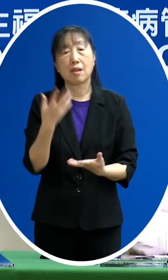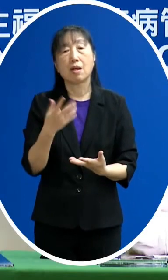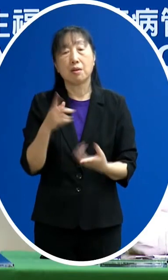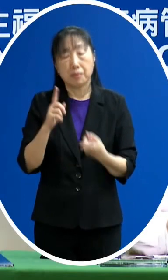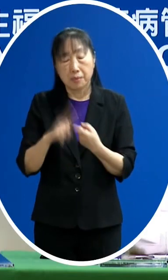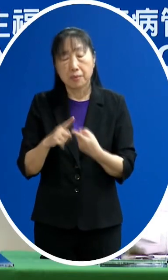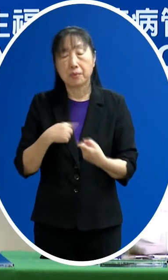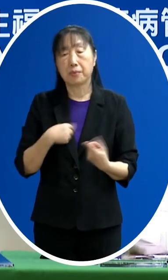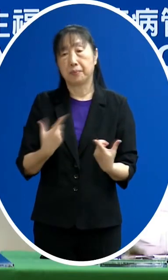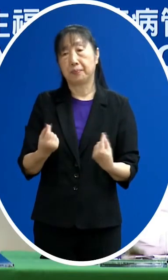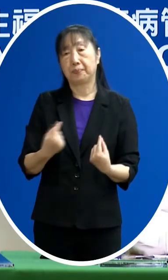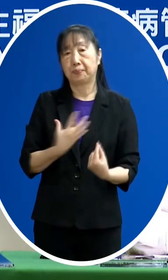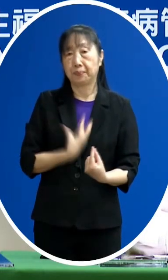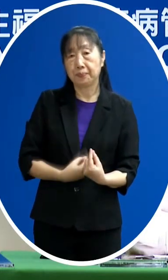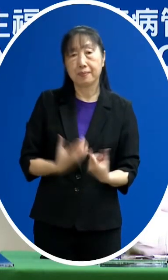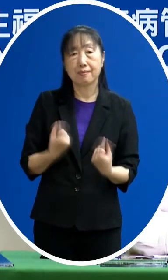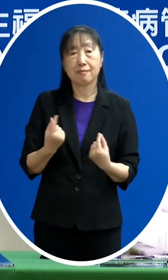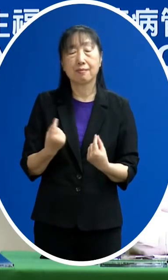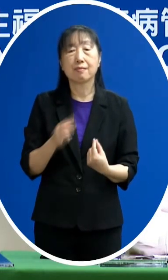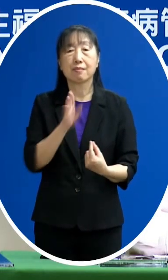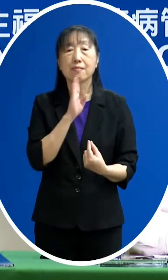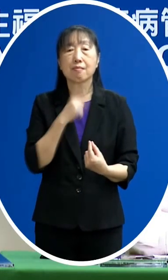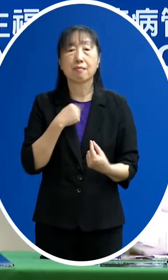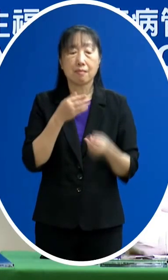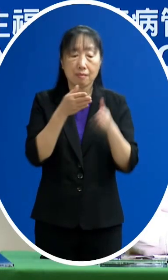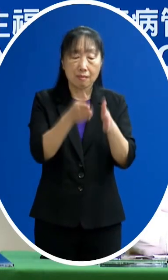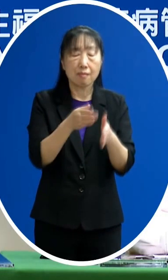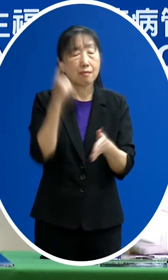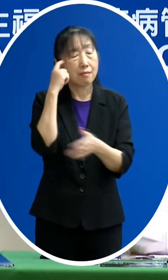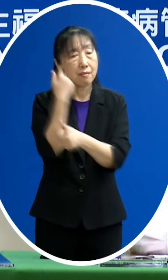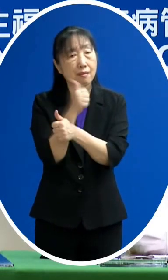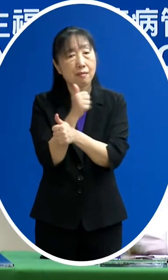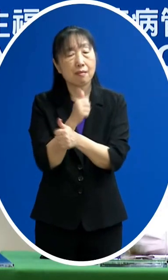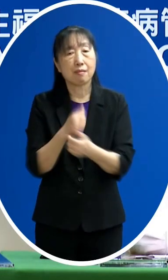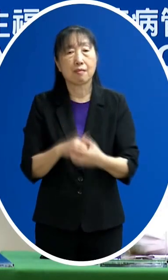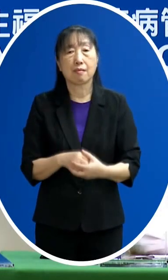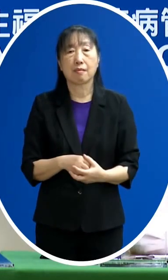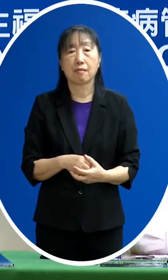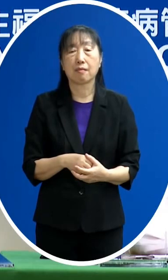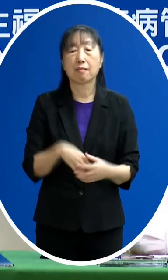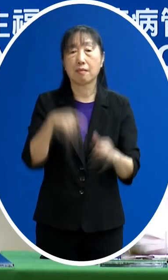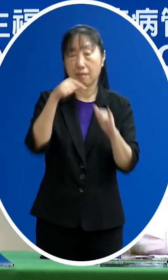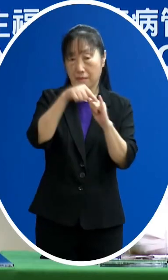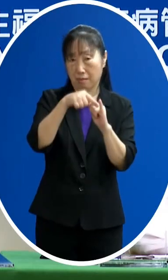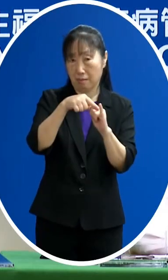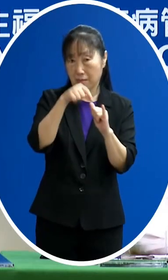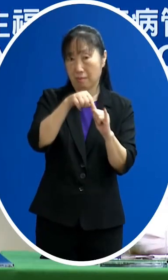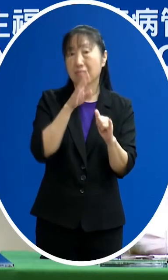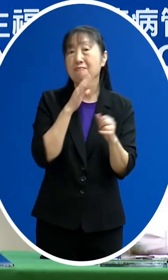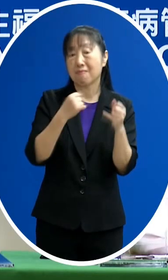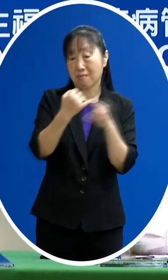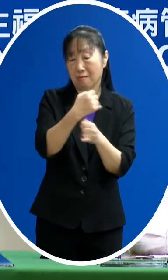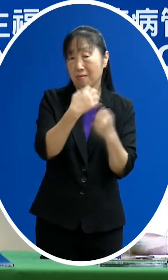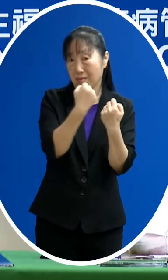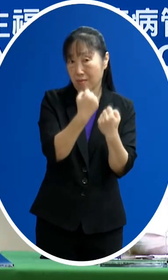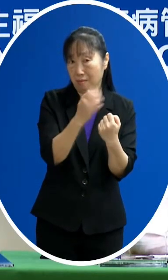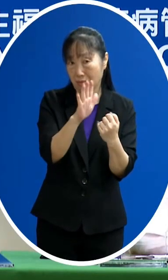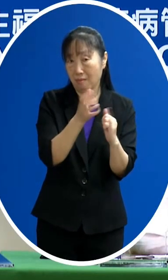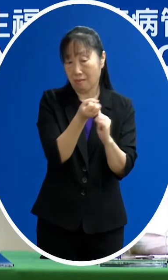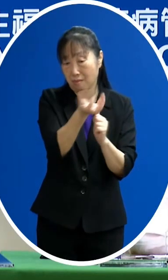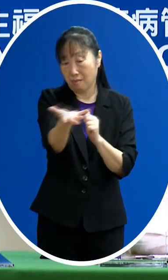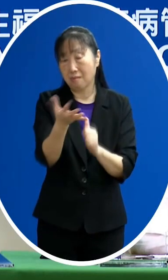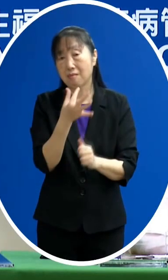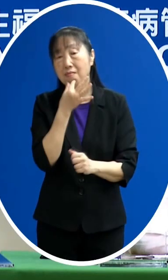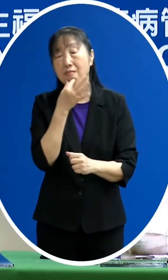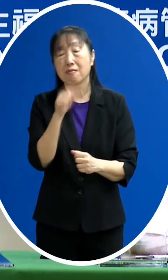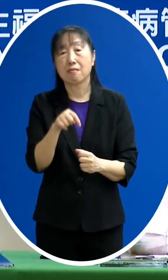舍。那不过呢，这还是要综合考虑，还是要考虑，就是说它还是有传染的一个风险在。